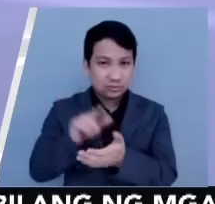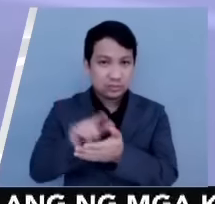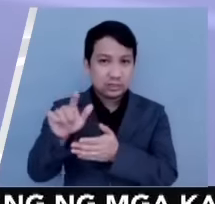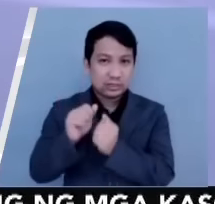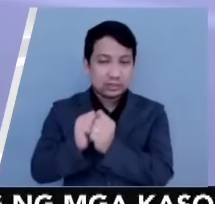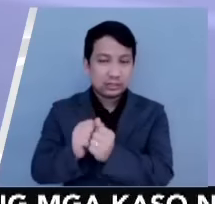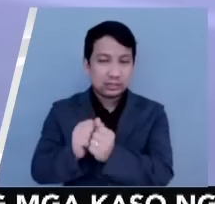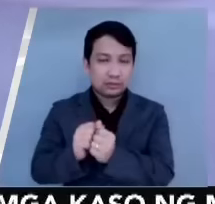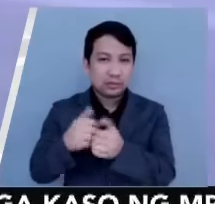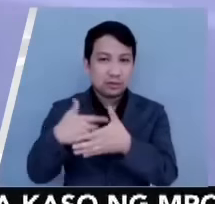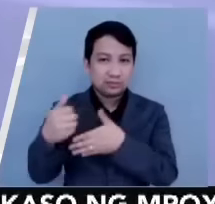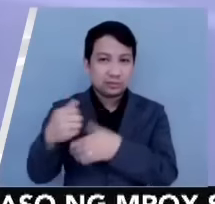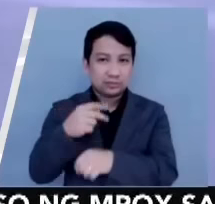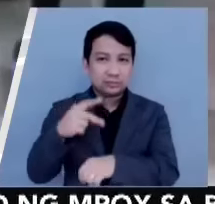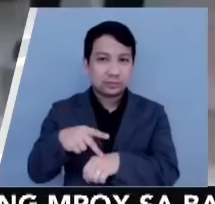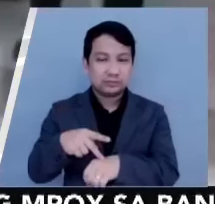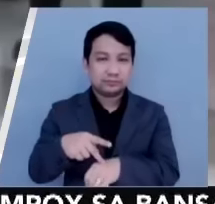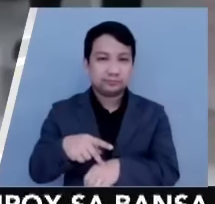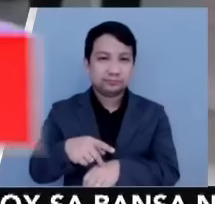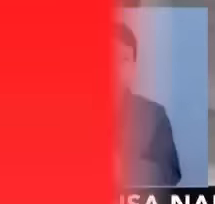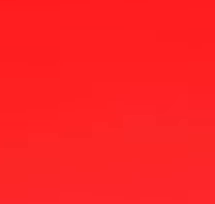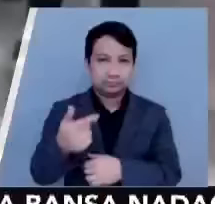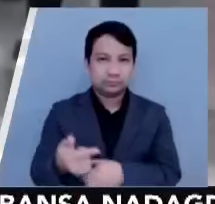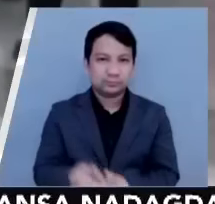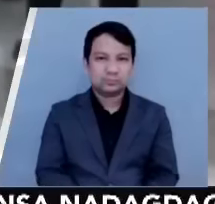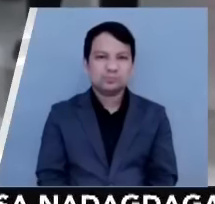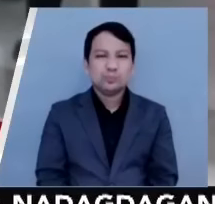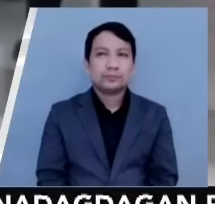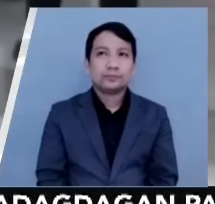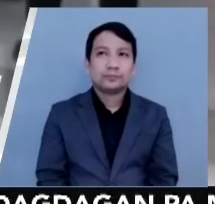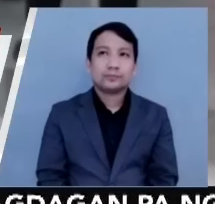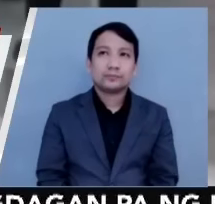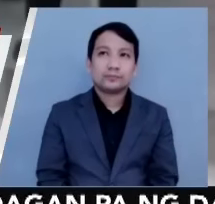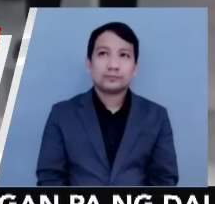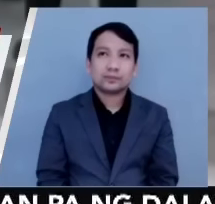live si Rafi Tima. Rafi.